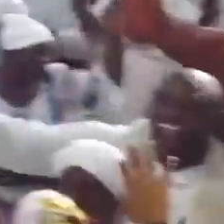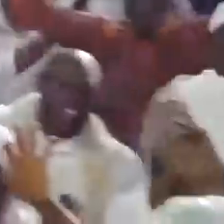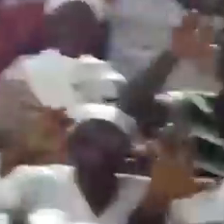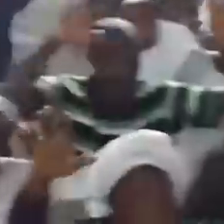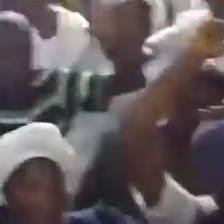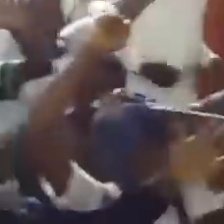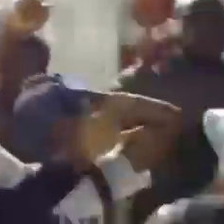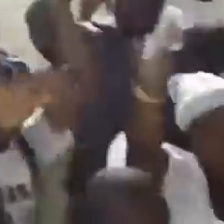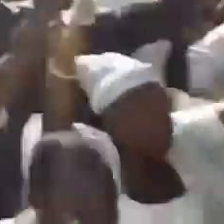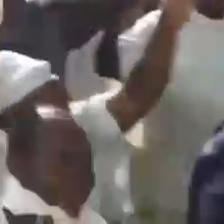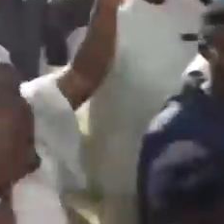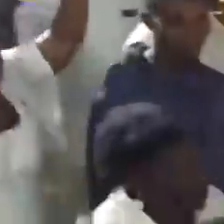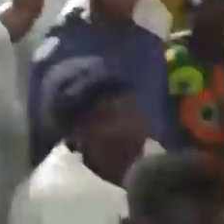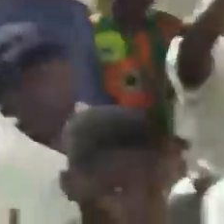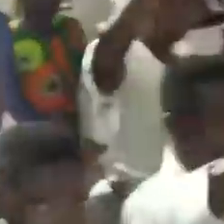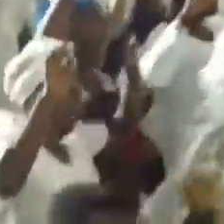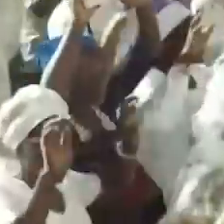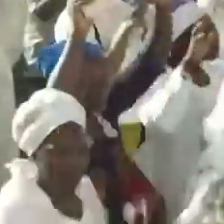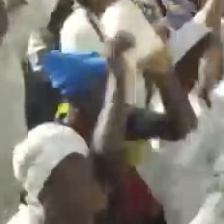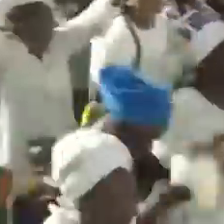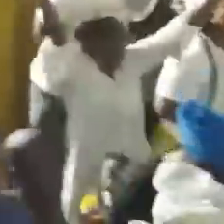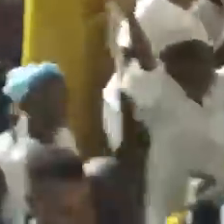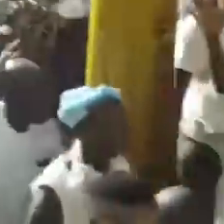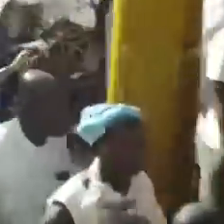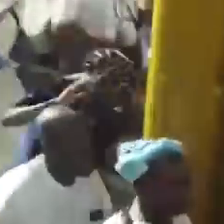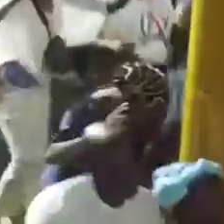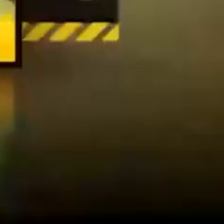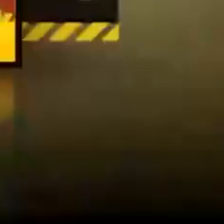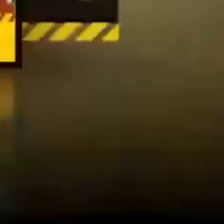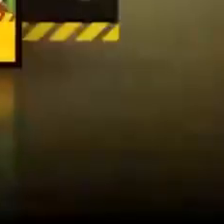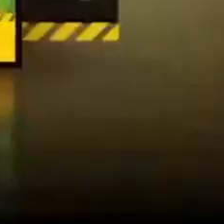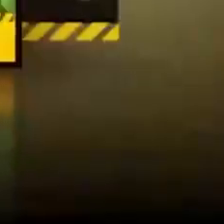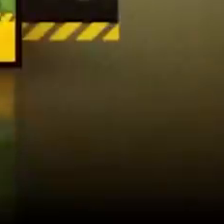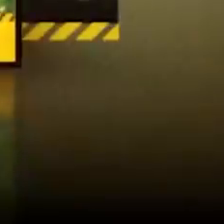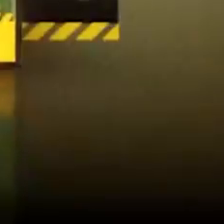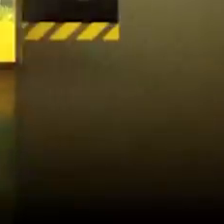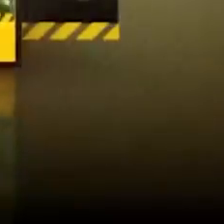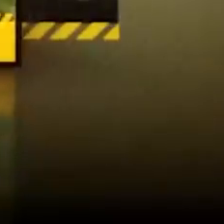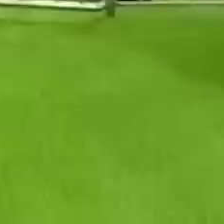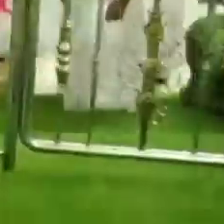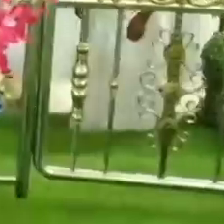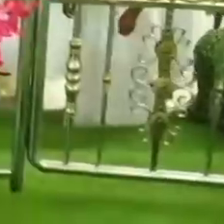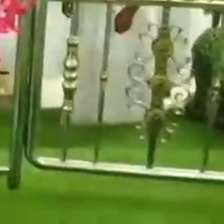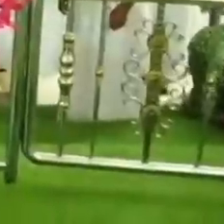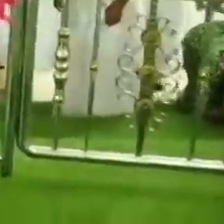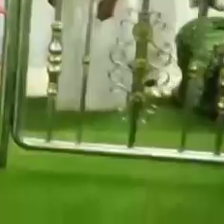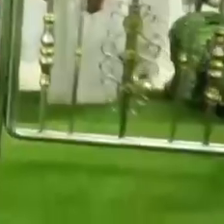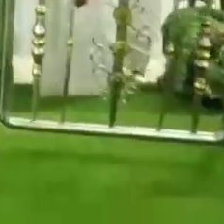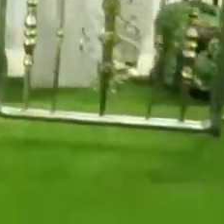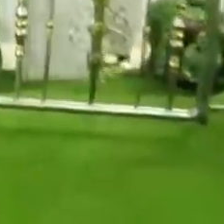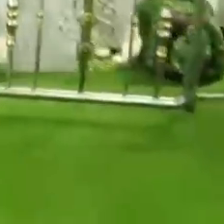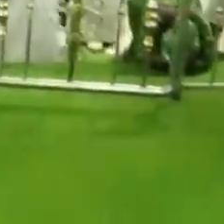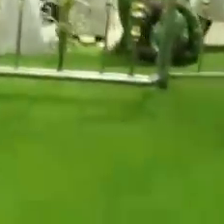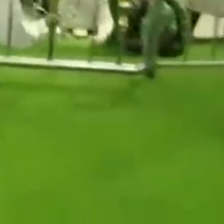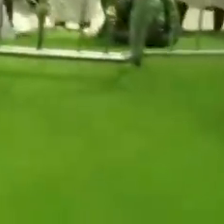yẹn agbára láti ṣe bí ọba aago mẹ́sàn-án òwúrọ̀ sí méjìlá ni ọ̀pọ̀ àwọn èèyàn tí ìrètí ti pé fún mi àṣẹ ti balẹ̀ o mo ti